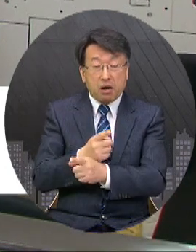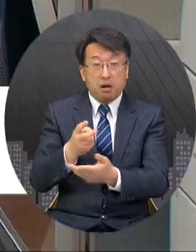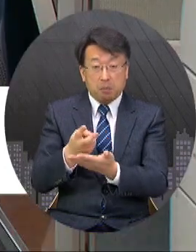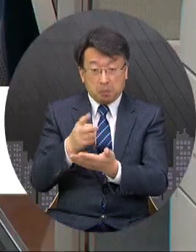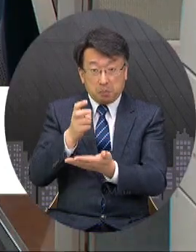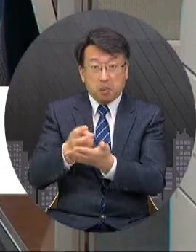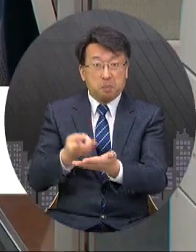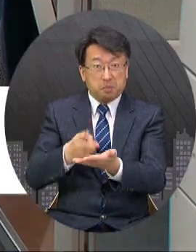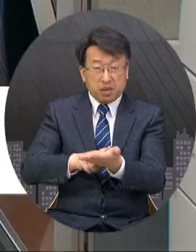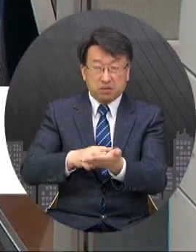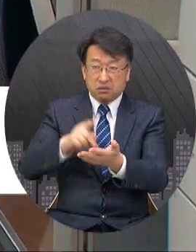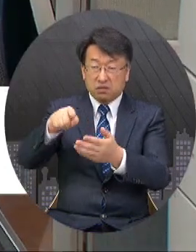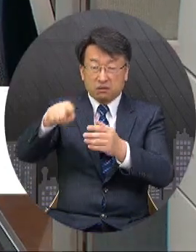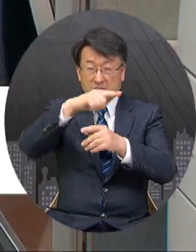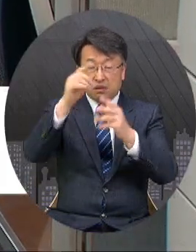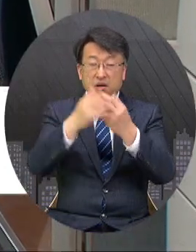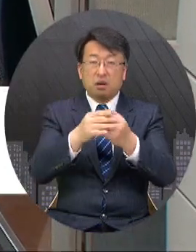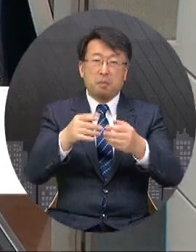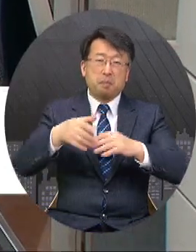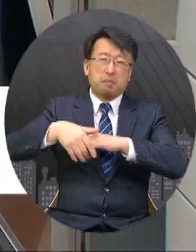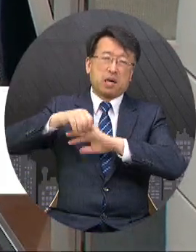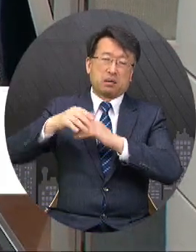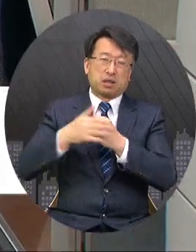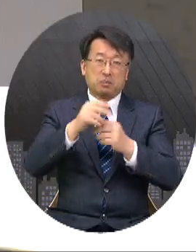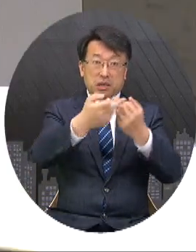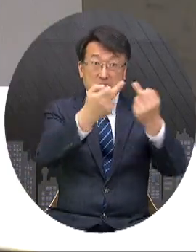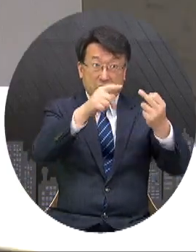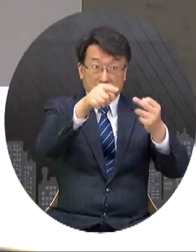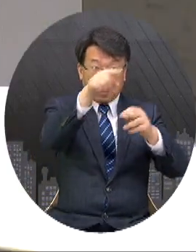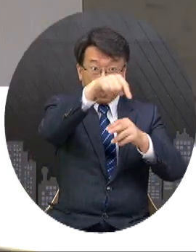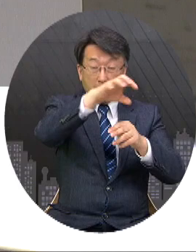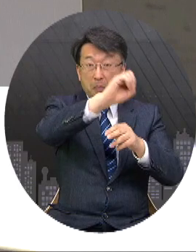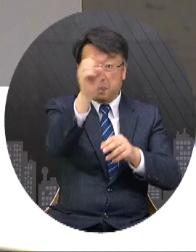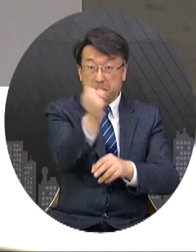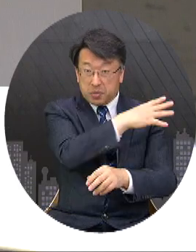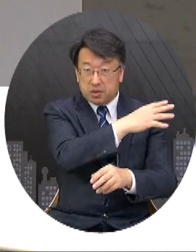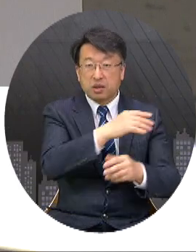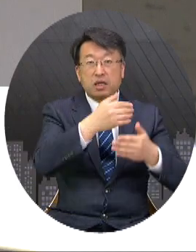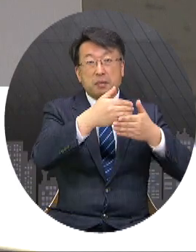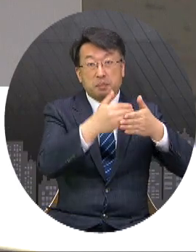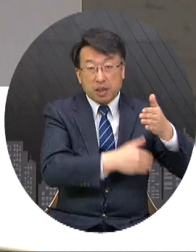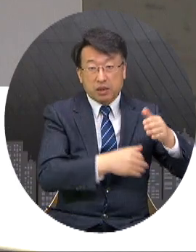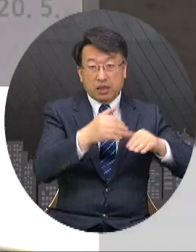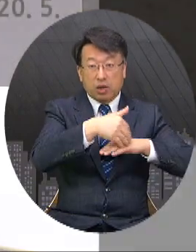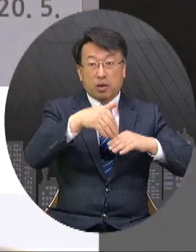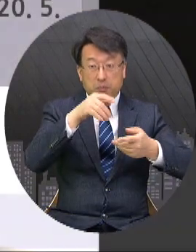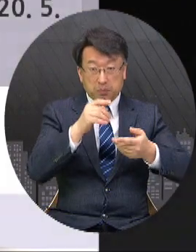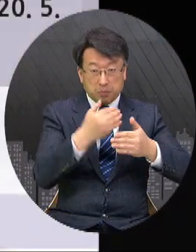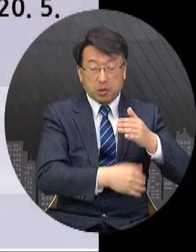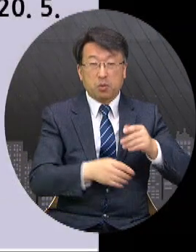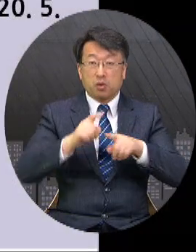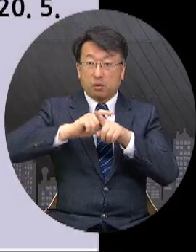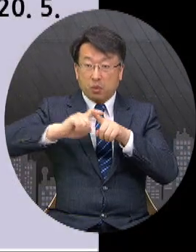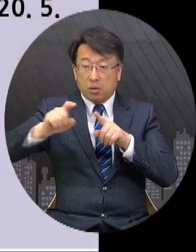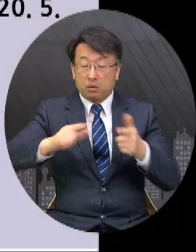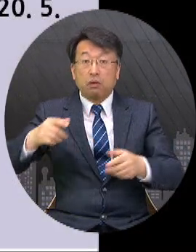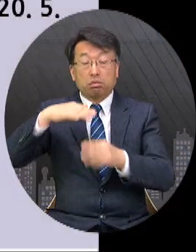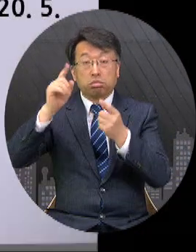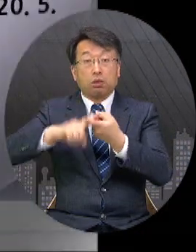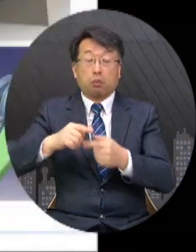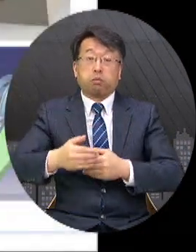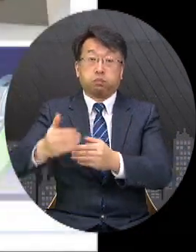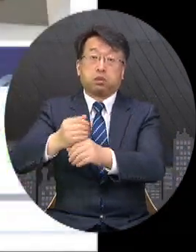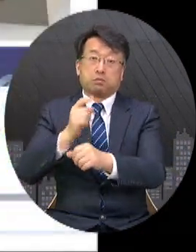정상부 개발은 포기하지만 관광호텔을 뺀 산악열차와 모노레일, 케이블카 설치는 강행한다는 겁니다. 이를